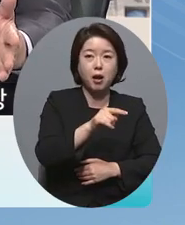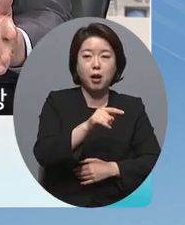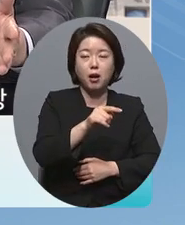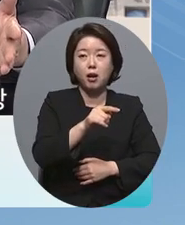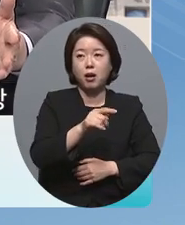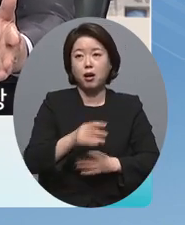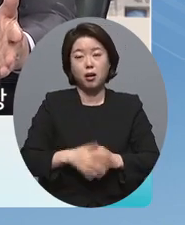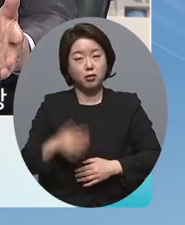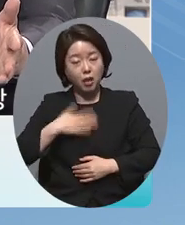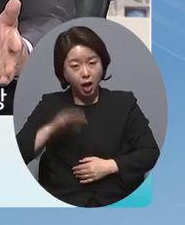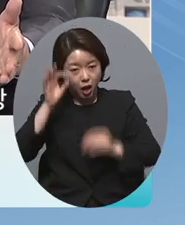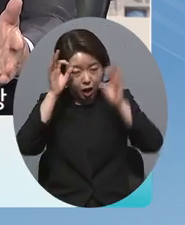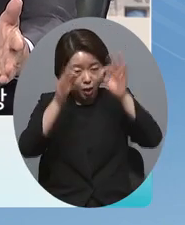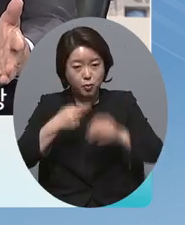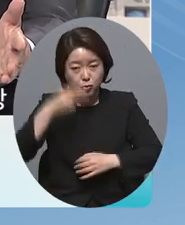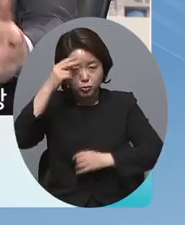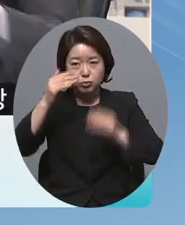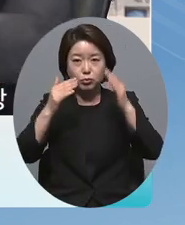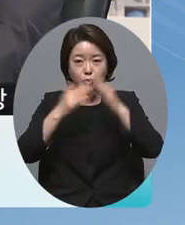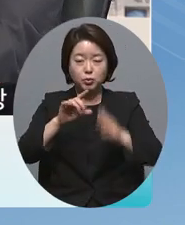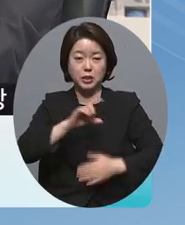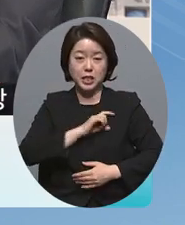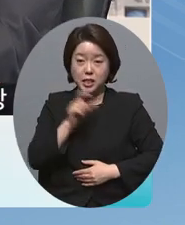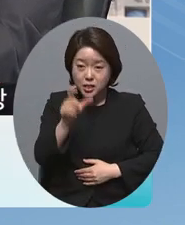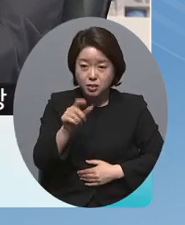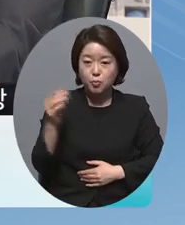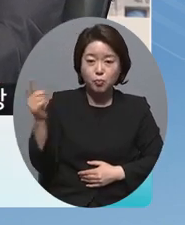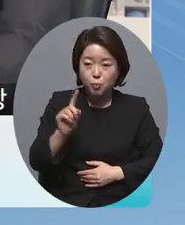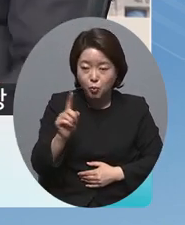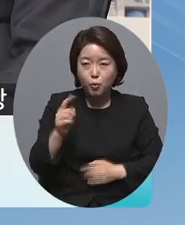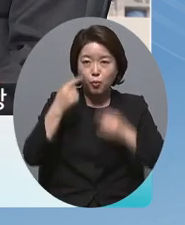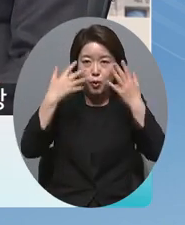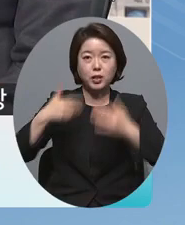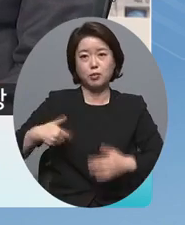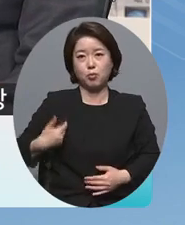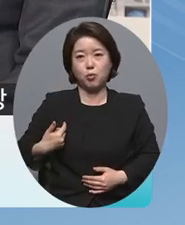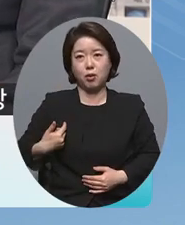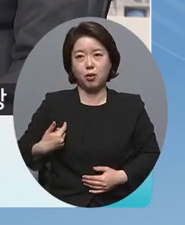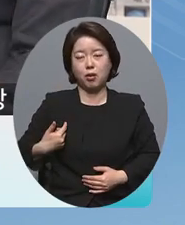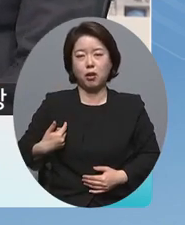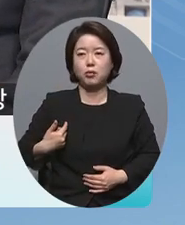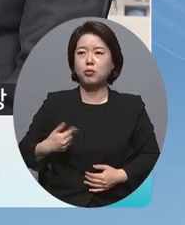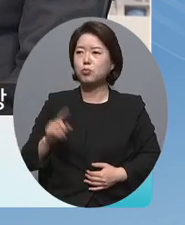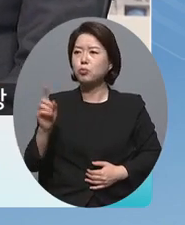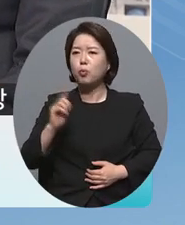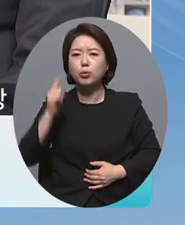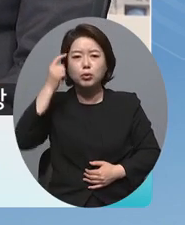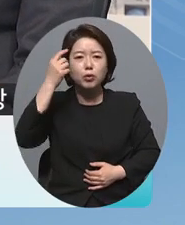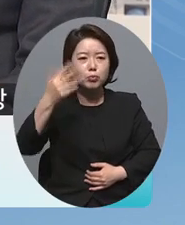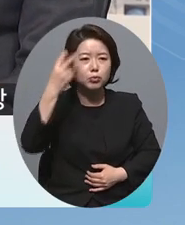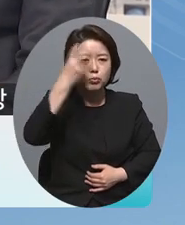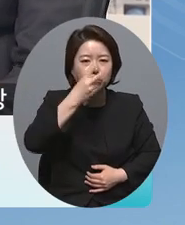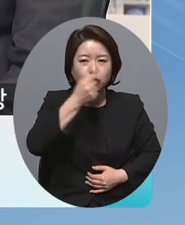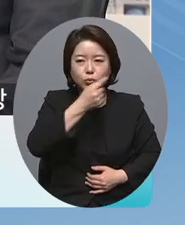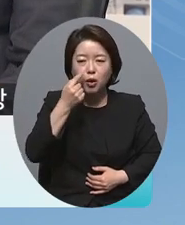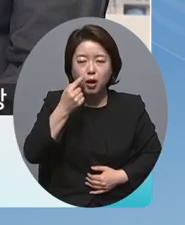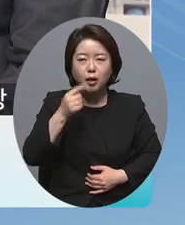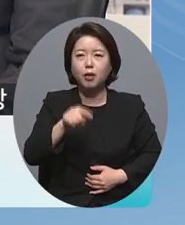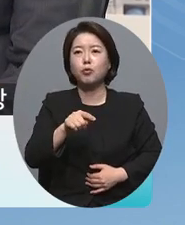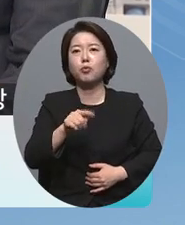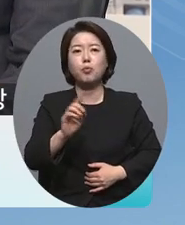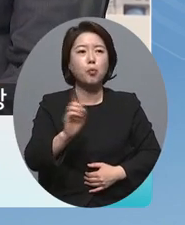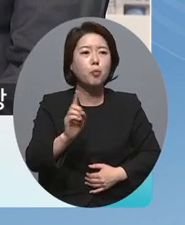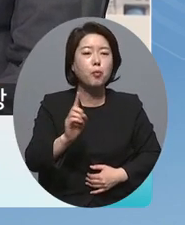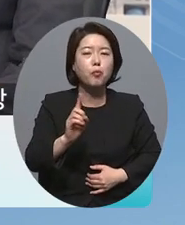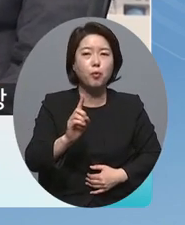그 술집조차 지금 그 지목을 못 하잖아요. 그런 거 보면 어디다 크로스 체크를 했다는 얘기인지 그것도 궁금한 대목이긴